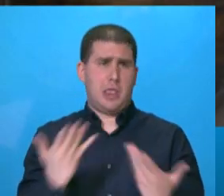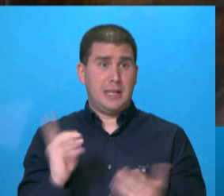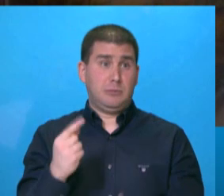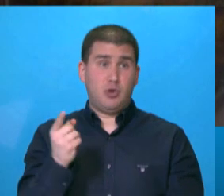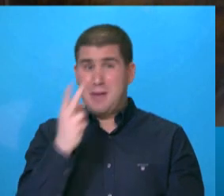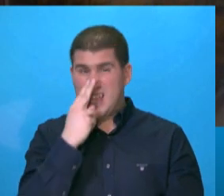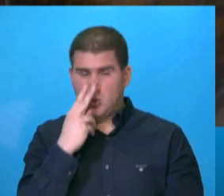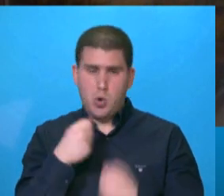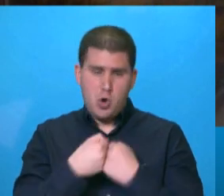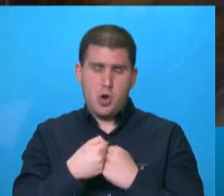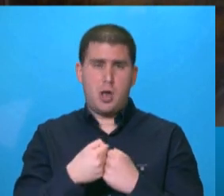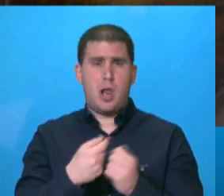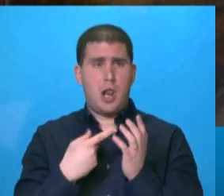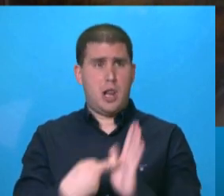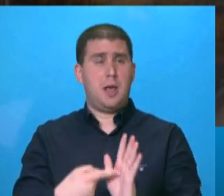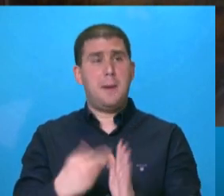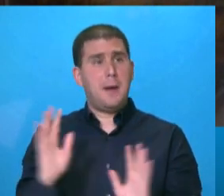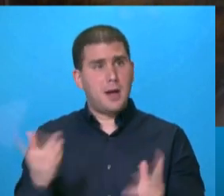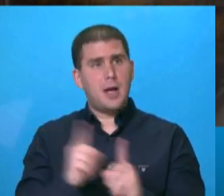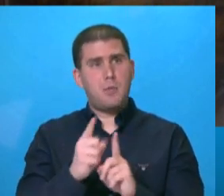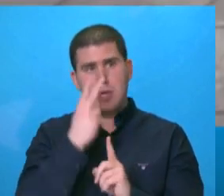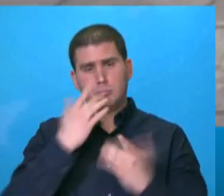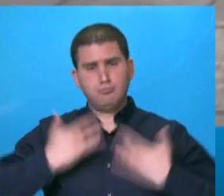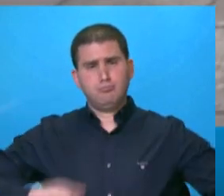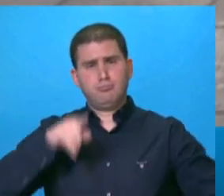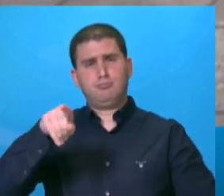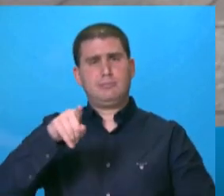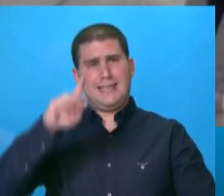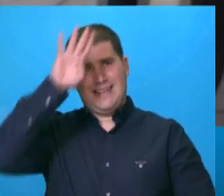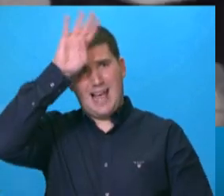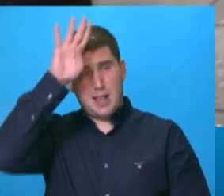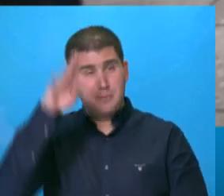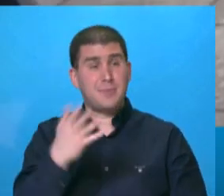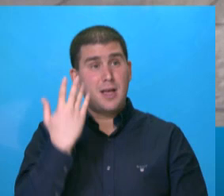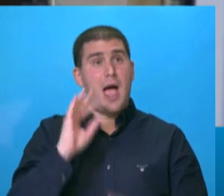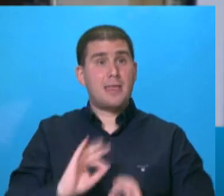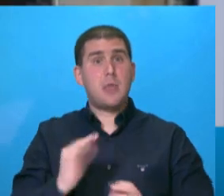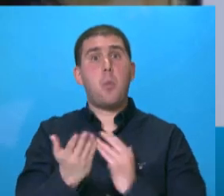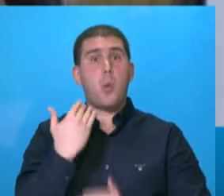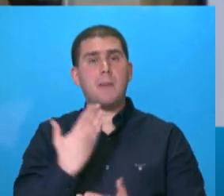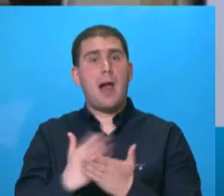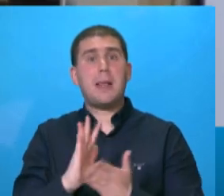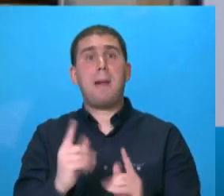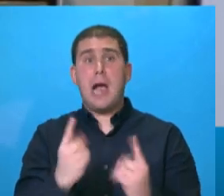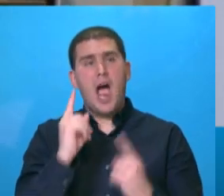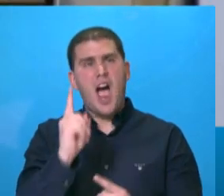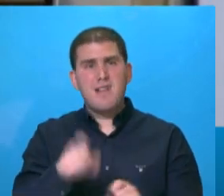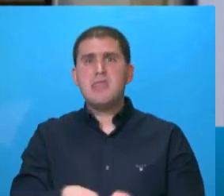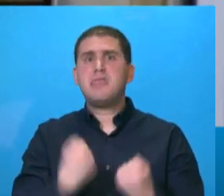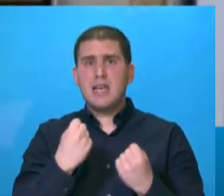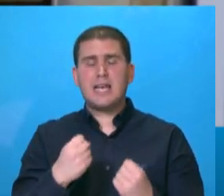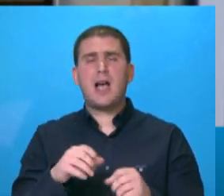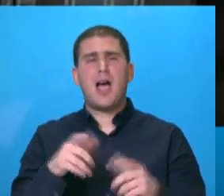לעשות. מהר מאוד להעביר את זה למגרש של האיראנים. עוד מוקדם לקבוע מה קרה, אבל הנזק לענקית התעופה